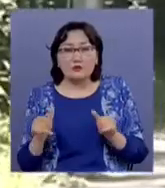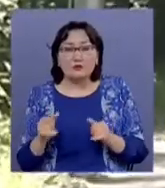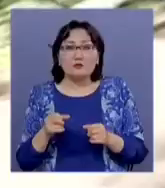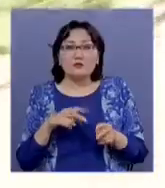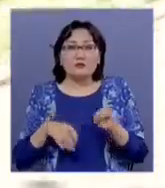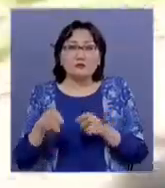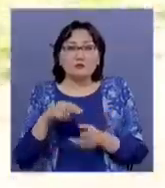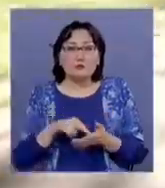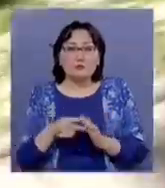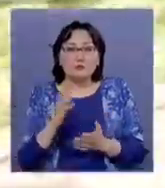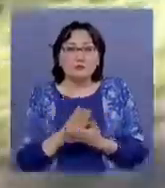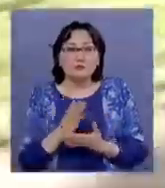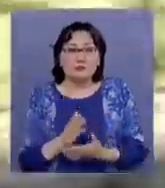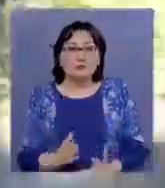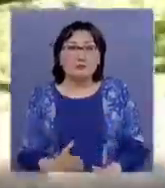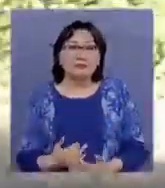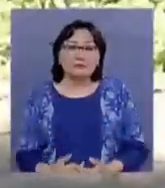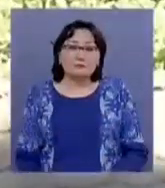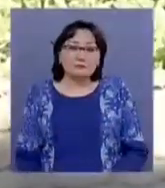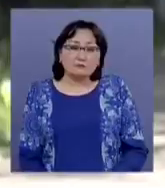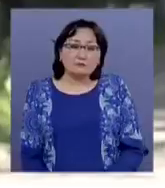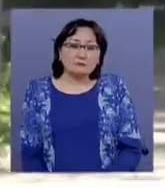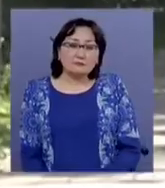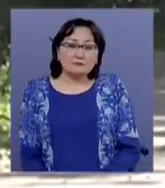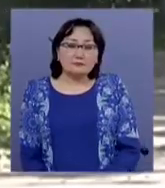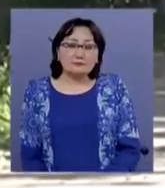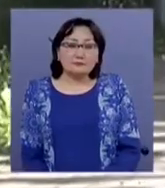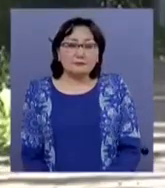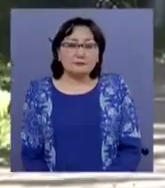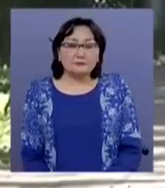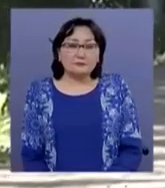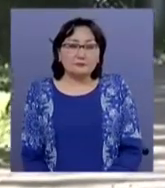жоспарланып отыр. Сұраныс болса әрине. Азамат Әуесхан, Валерий Таубалдиев, Алматы телеарнасы.